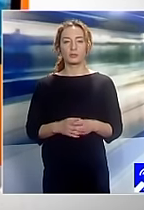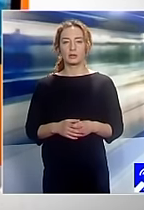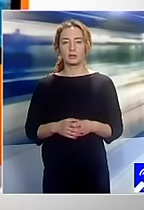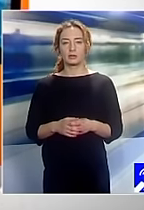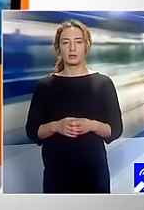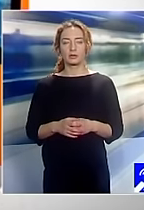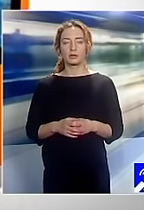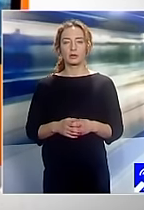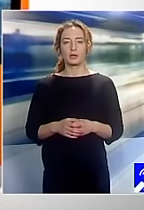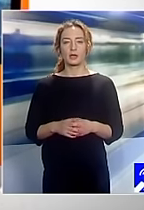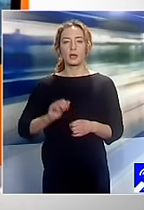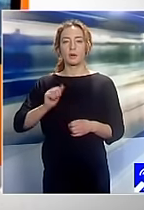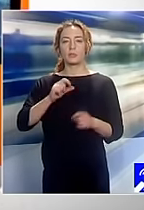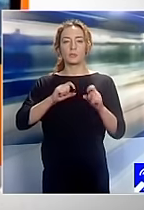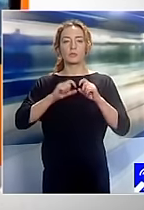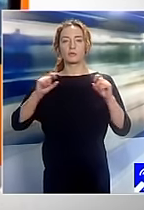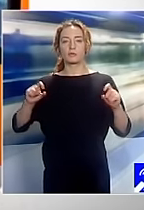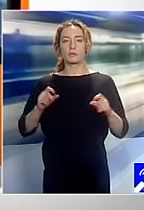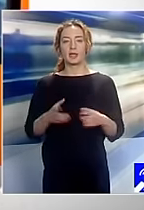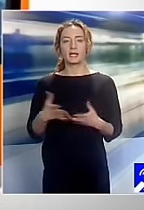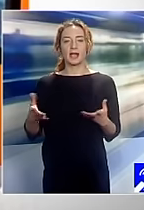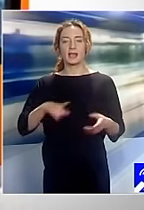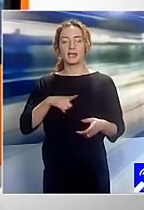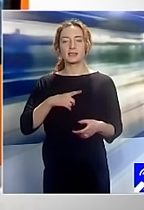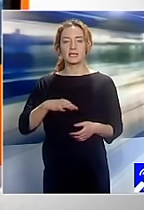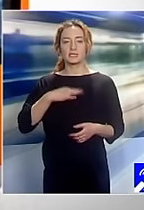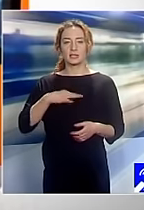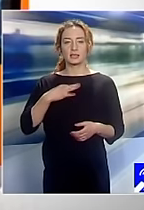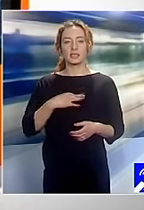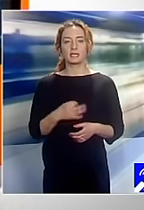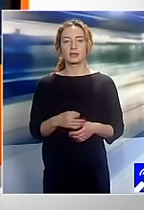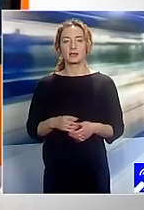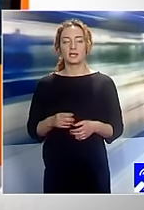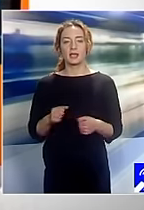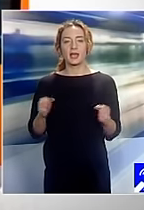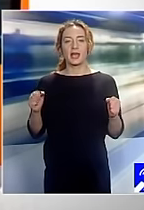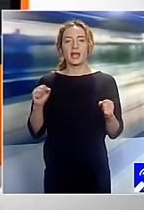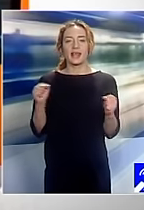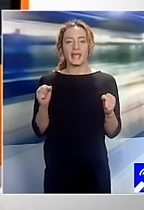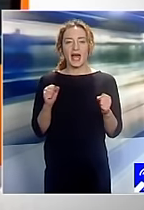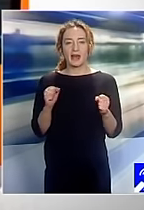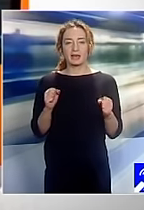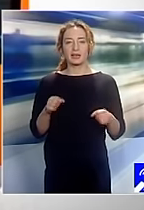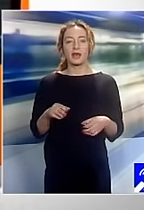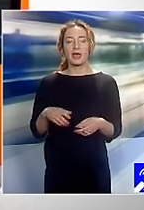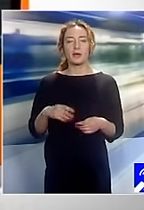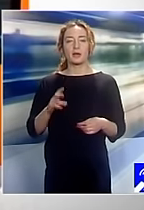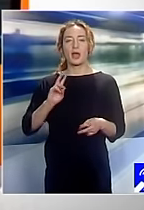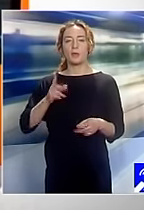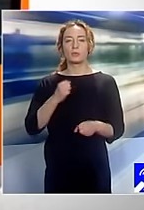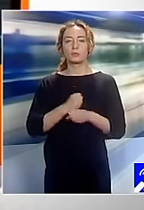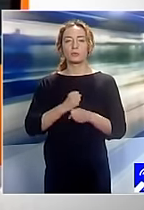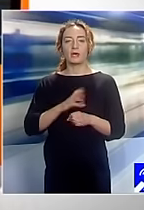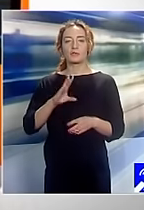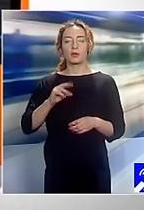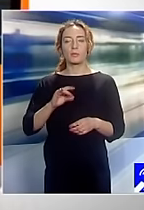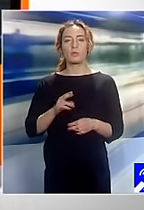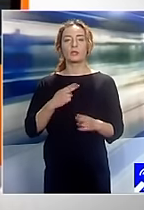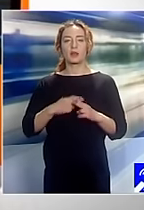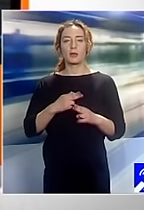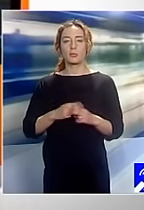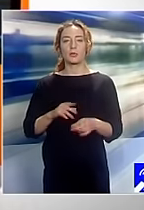trecem la primul subiect al zilei, care este din sănătate. Iarna blândă a favorizat apariția multor boli, iar